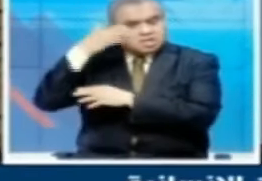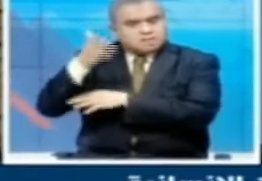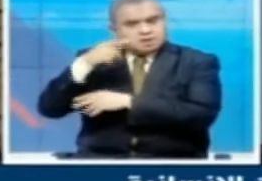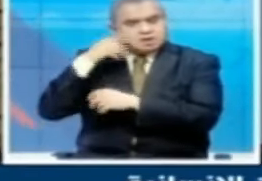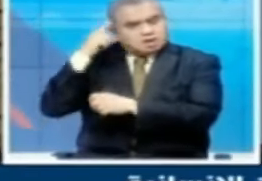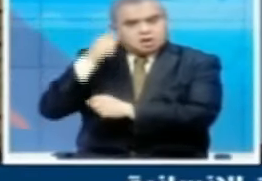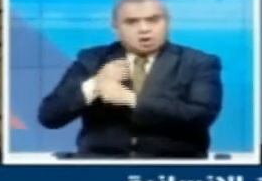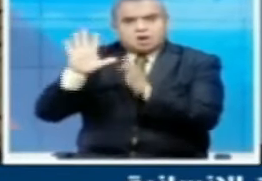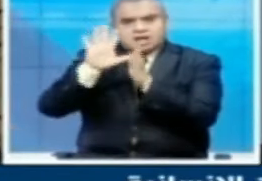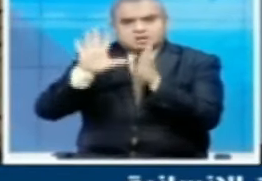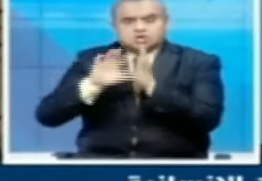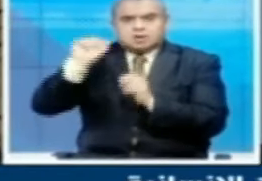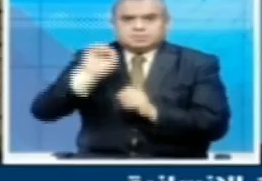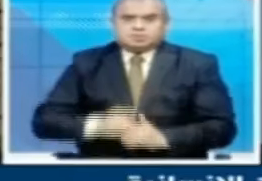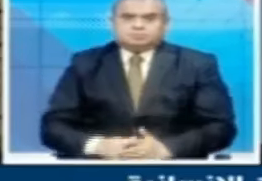ذات السيادة